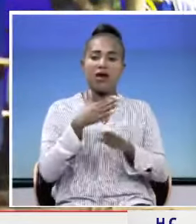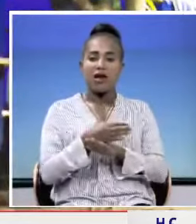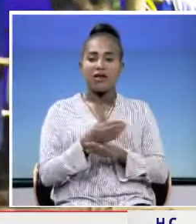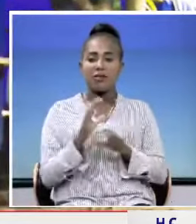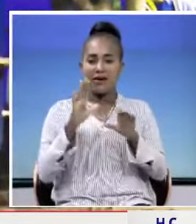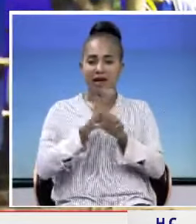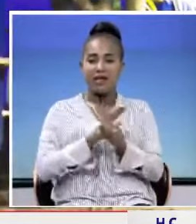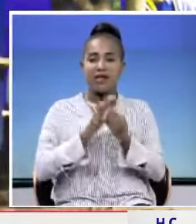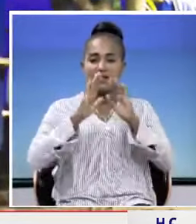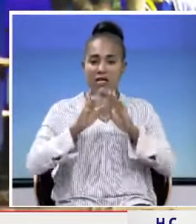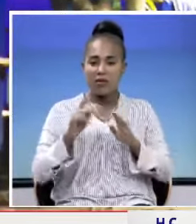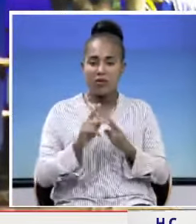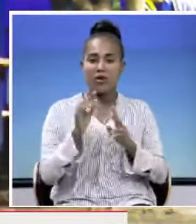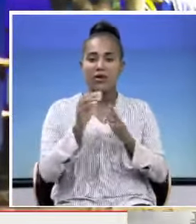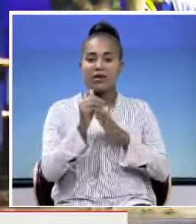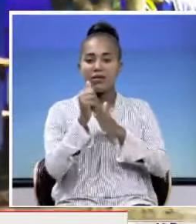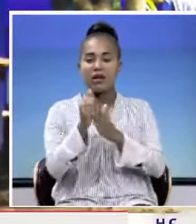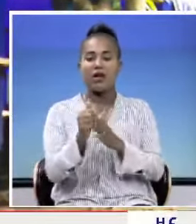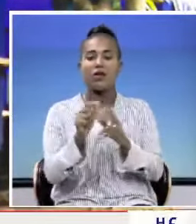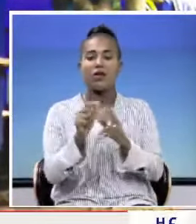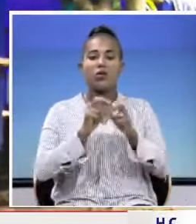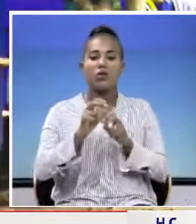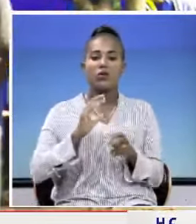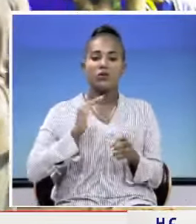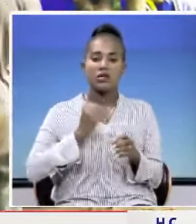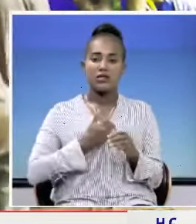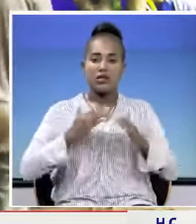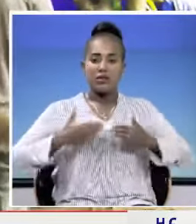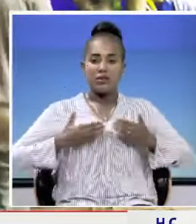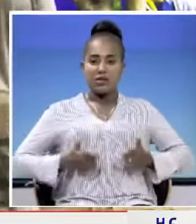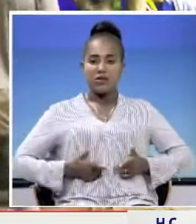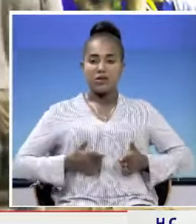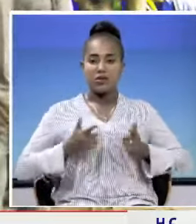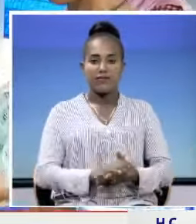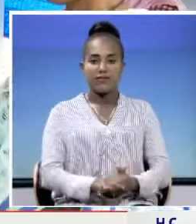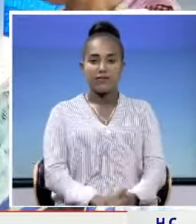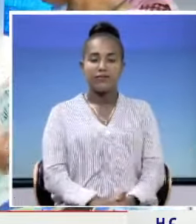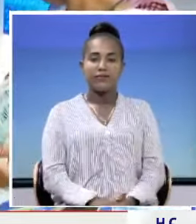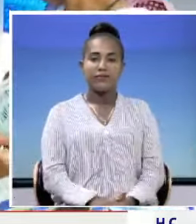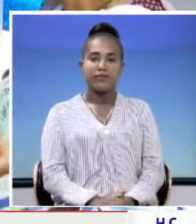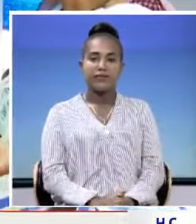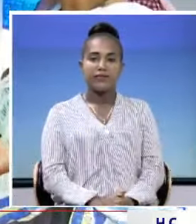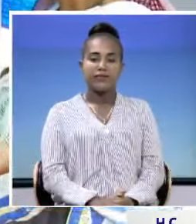ሰላማዊ ሆኖ እንዲመራልን ወገኖቻችን በደስታ እንዲኖሩልን እንጠይቃለን።